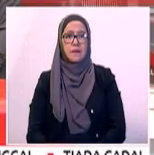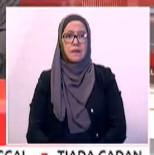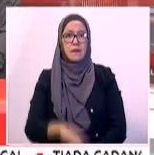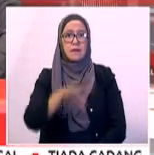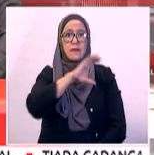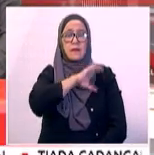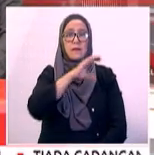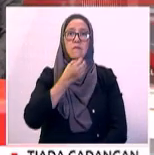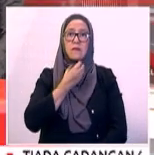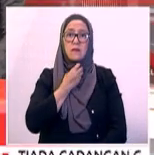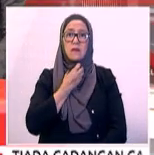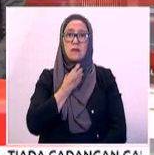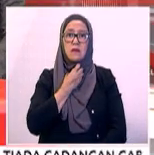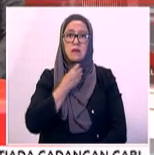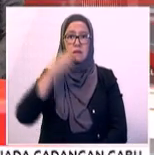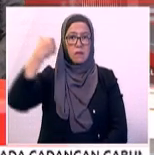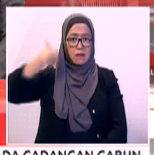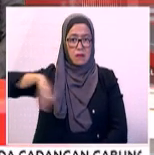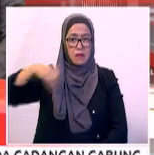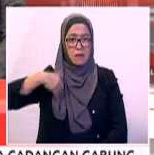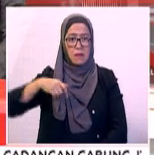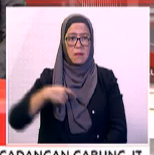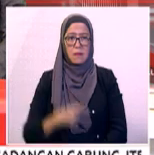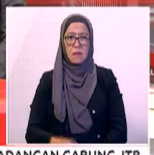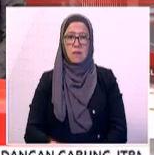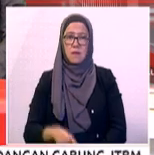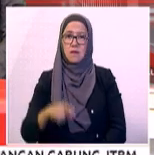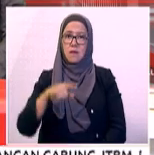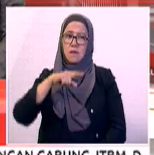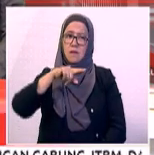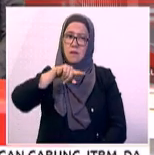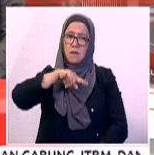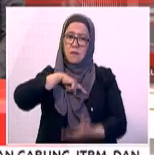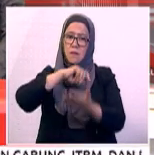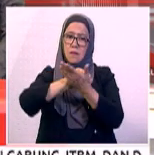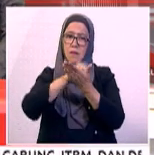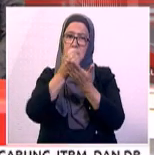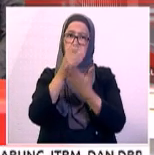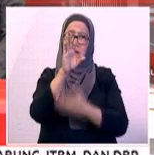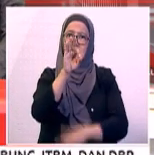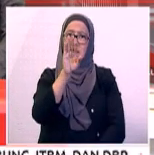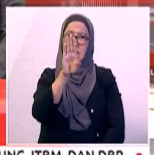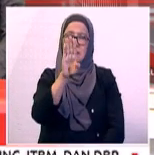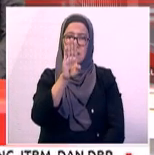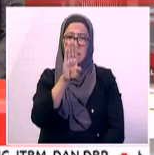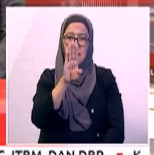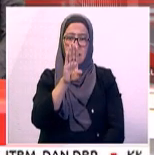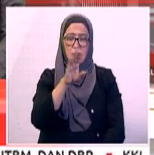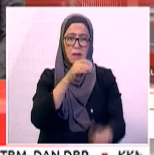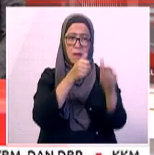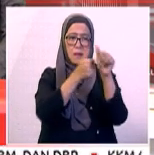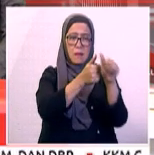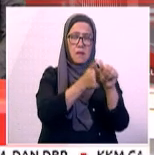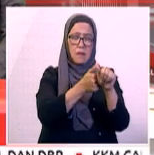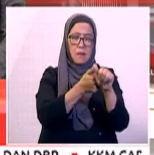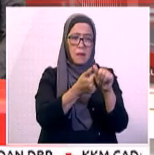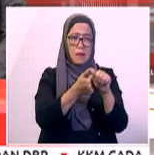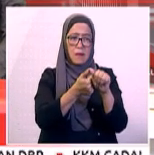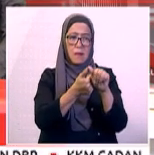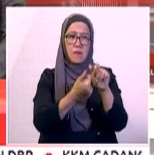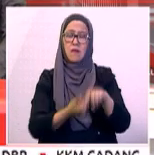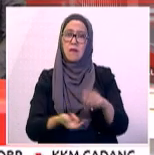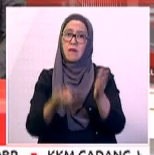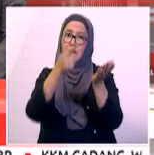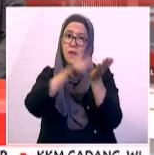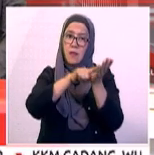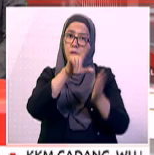Polis Perak menafikan dakwaan pemilik sebuah akaun Facebook kononnya laporan forensik berkaitan kes rogol pembantu rumah